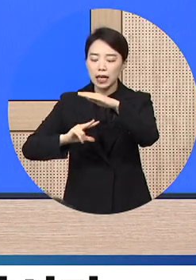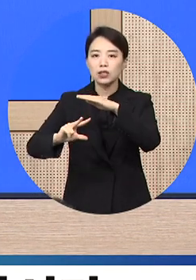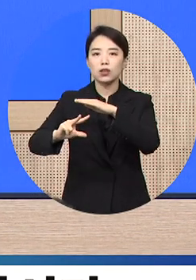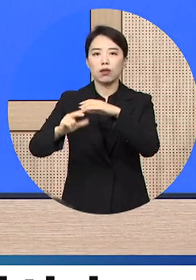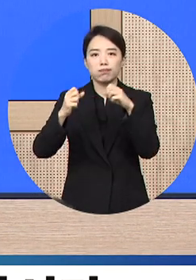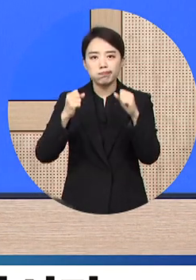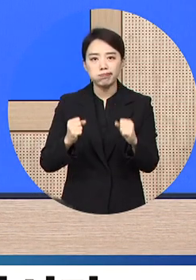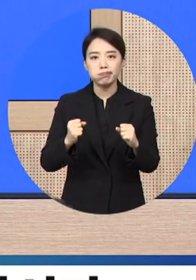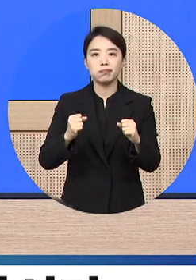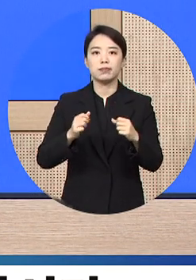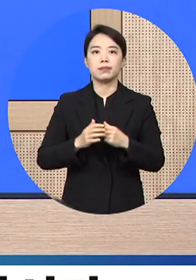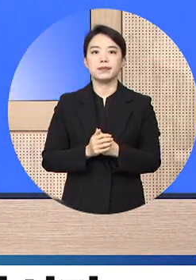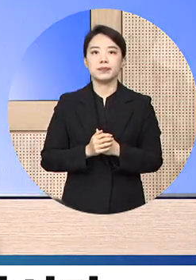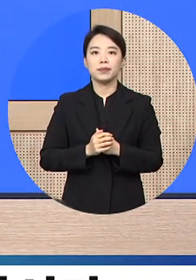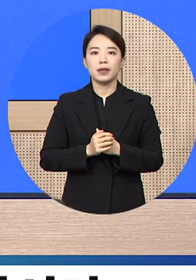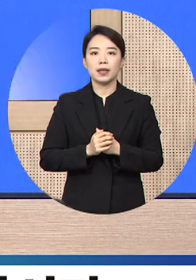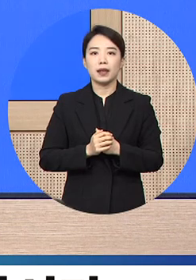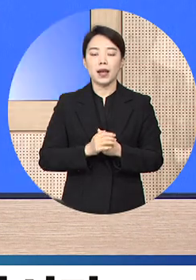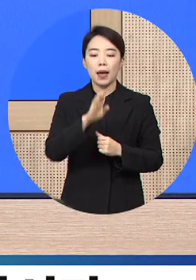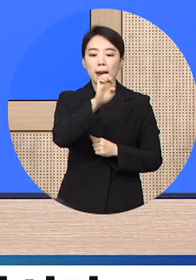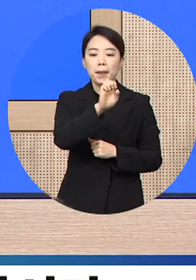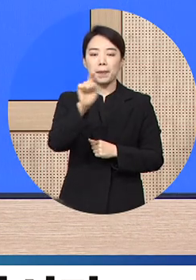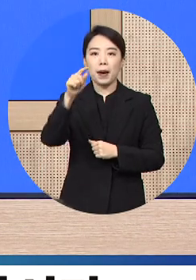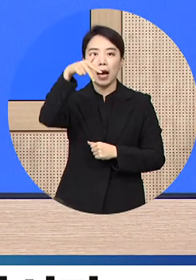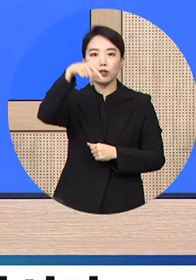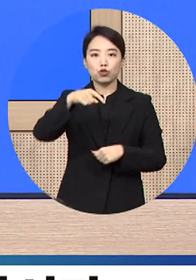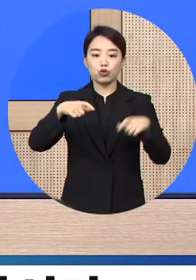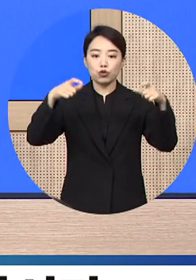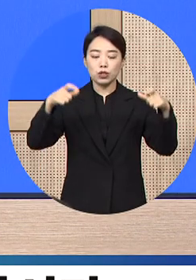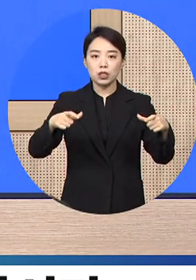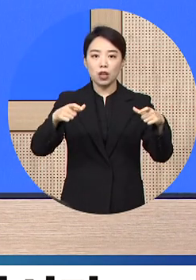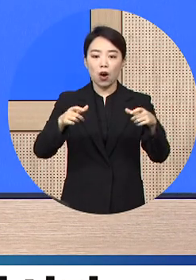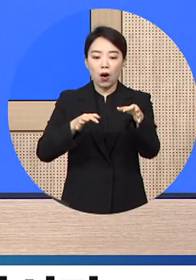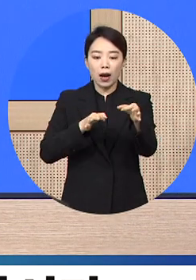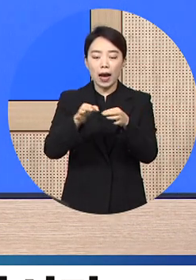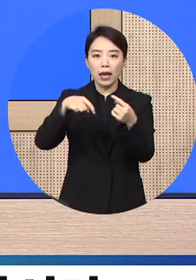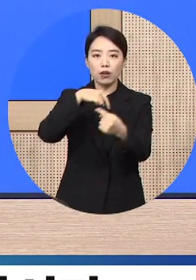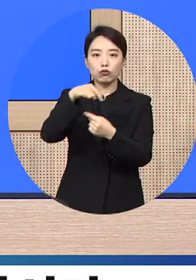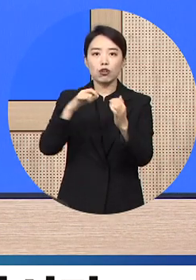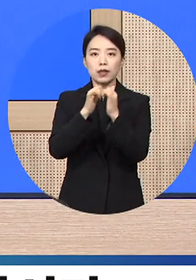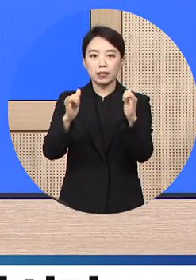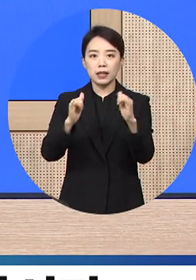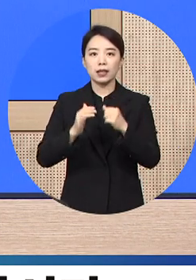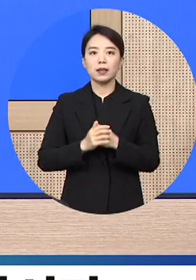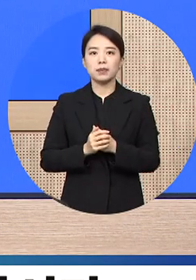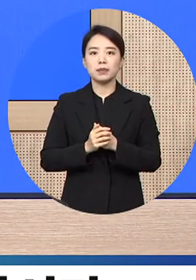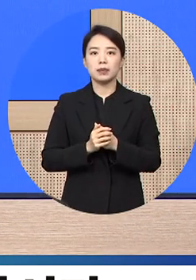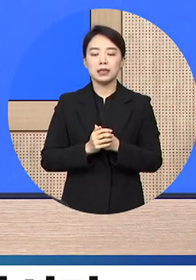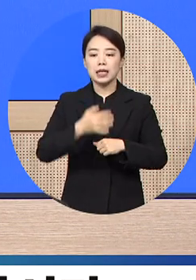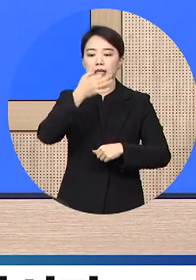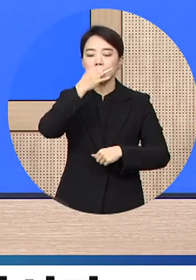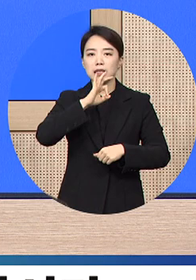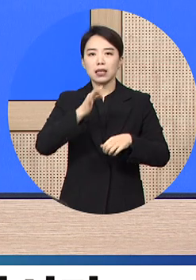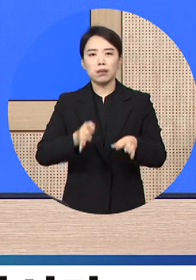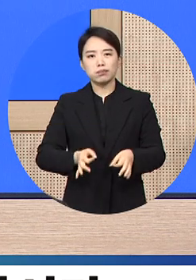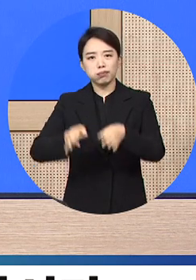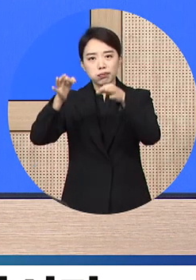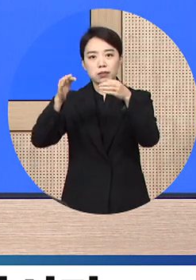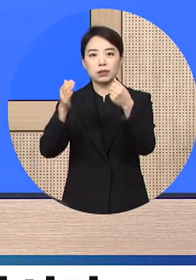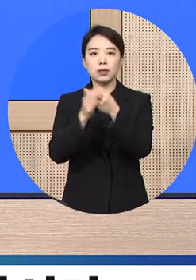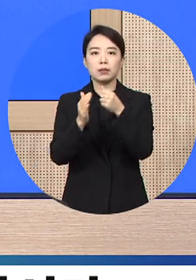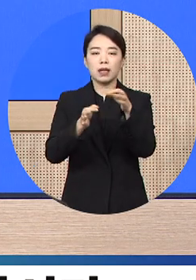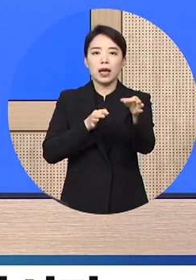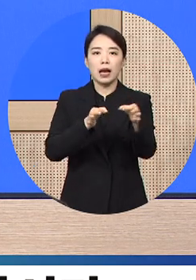있습니다. 파주의 한 자영업자는 대폭 오른 이자 부담으로